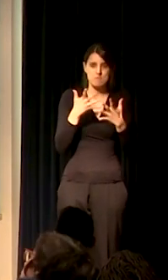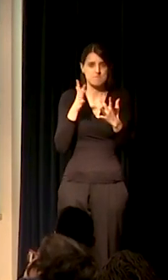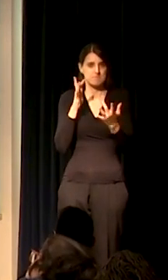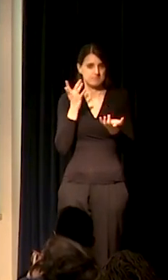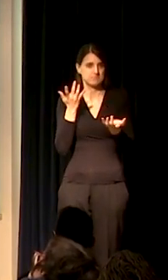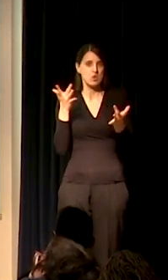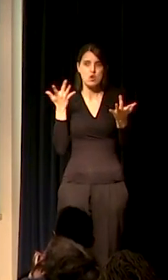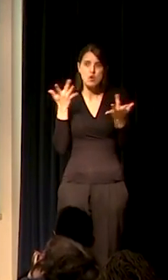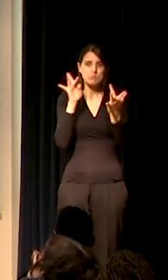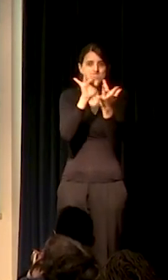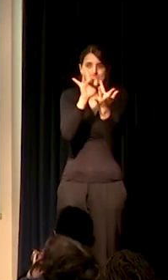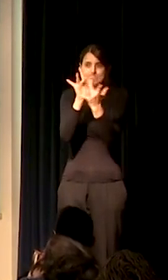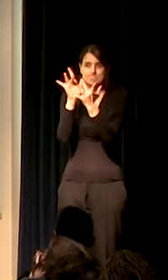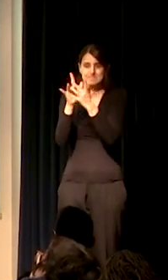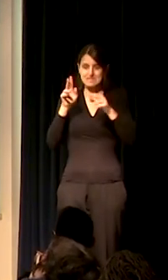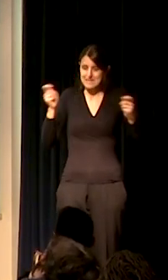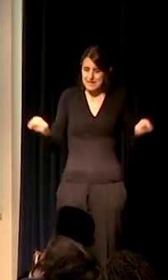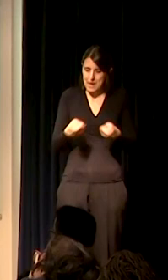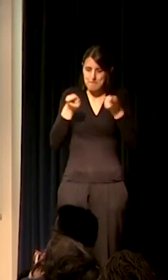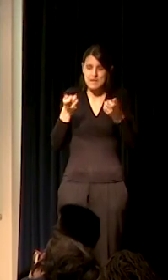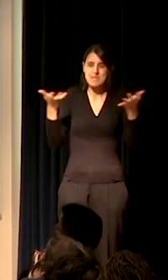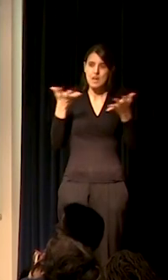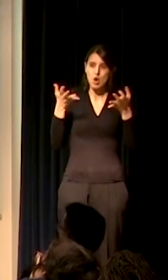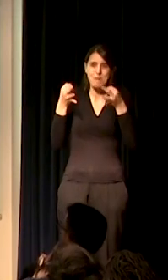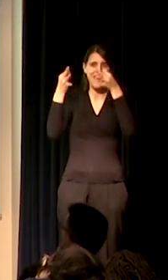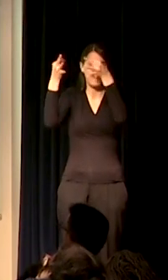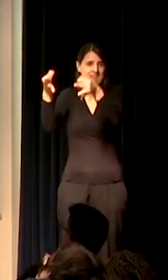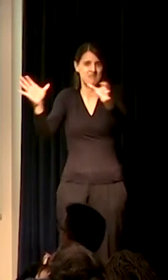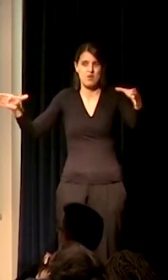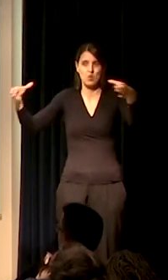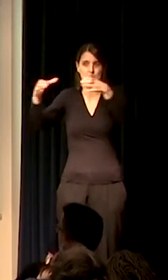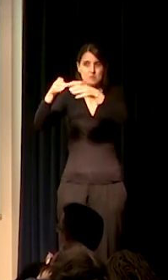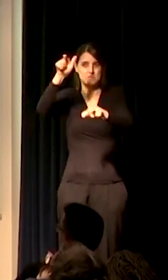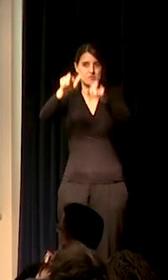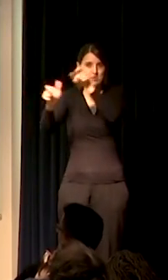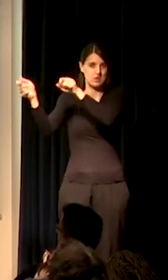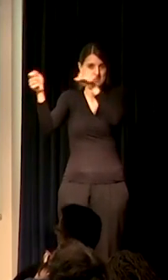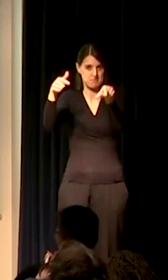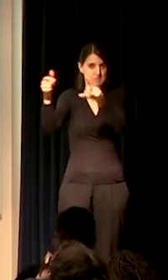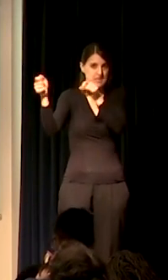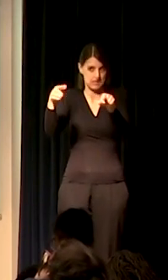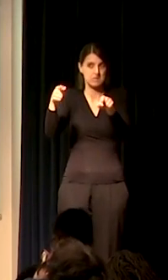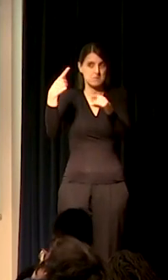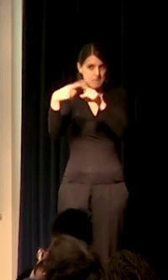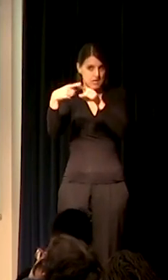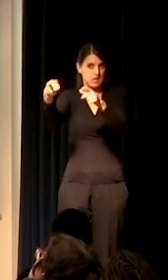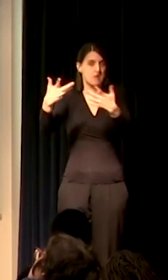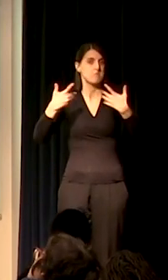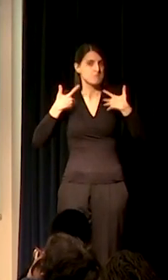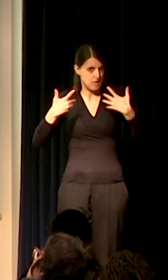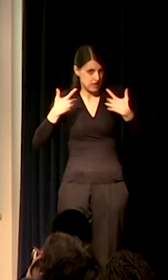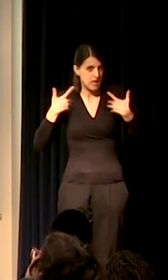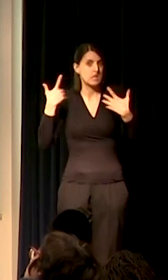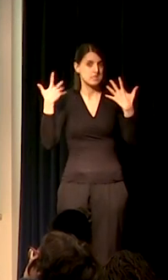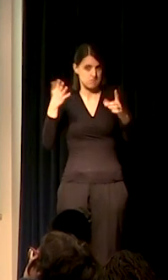d'arribar han d'arribar aquestes campanyes a la població immigrada, que també pateix i molt